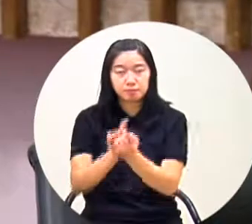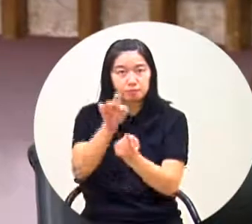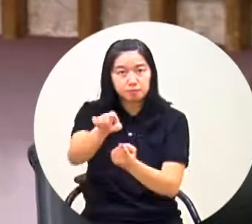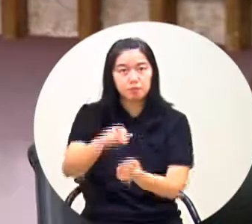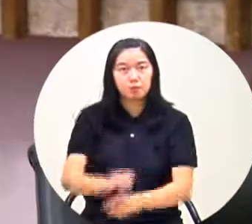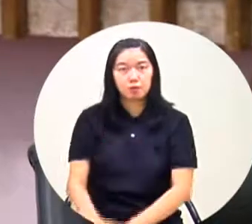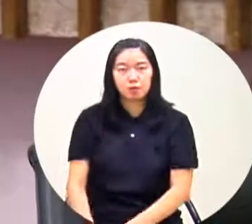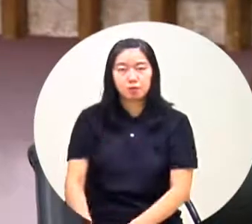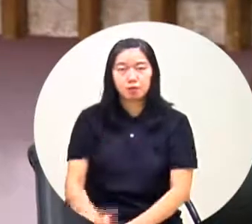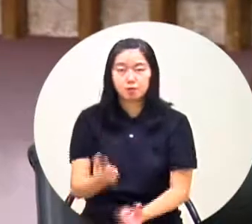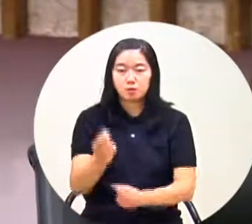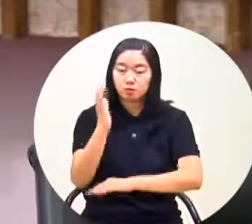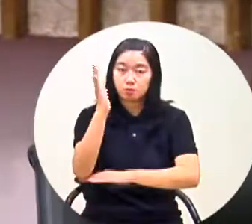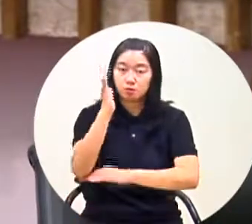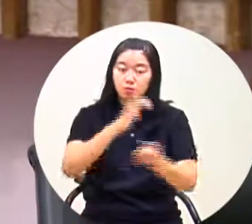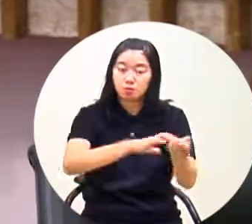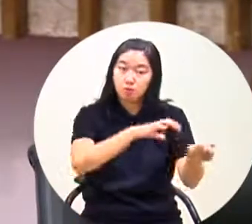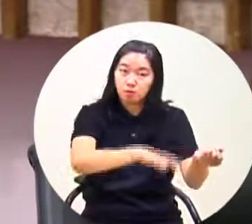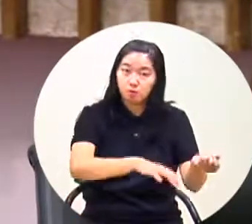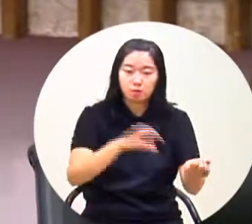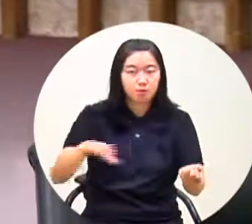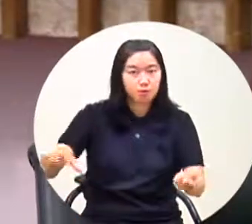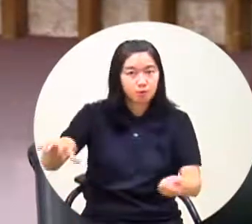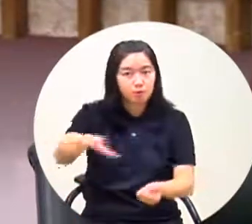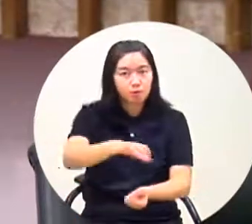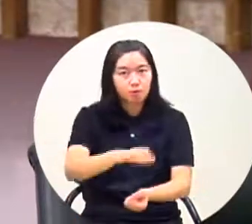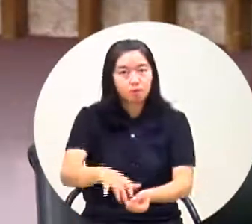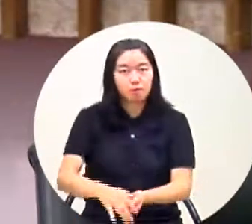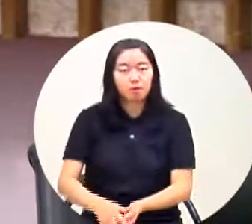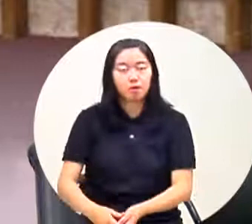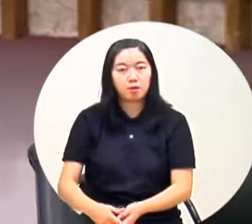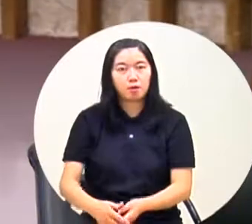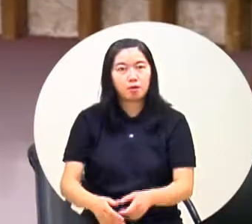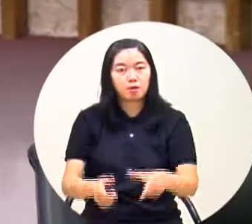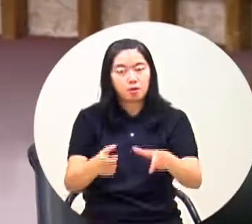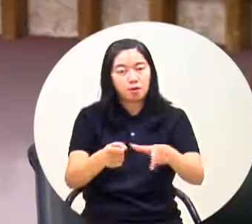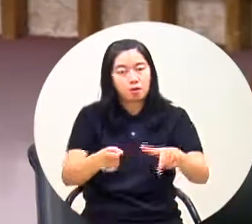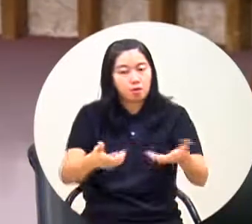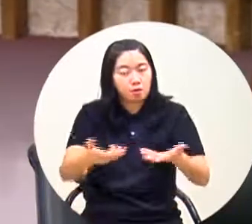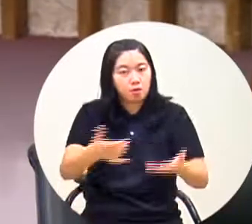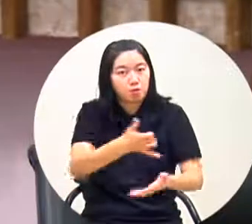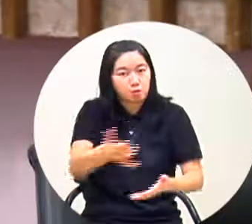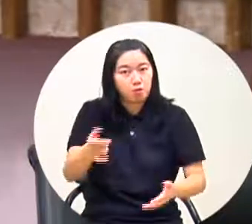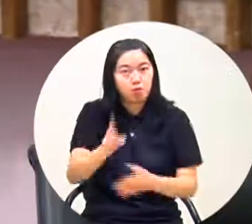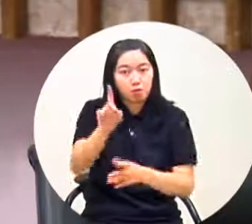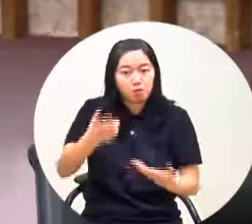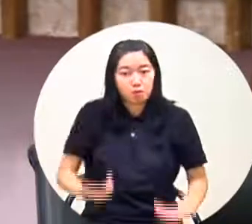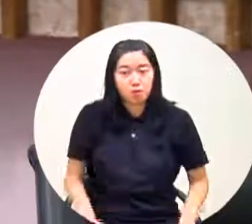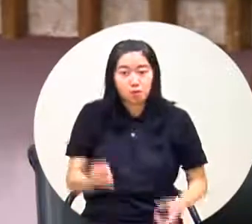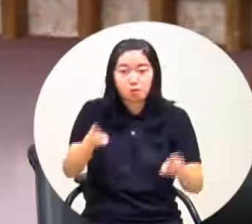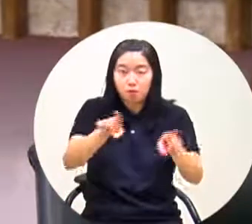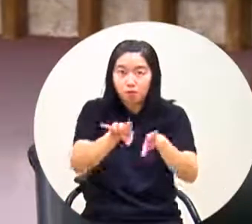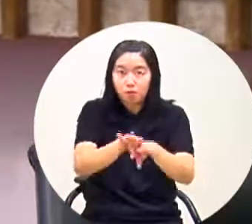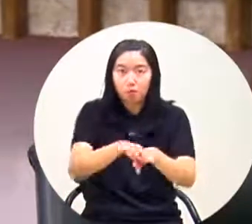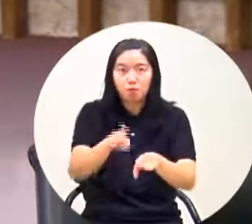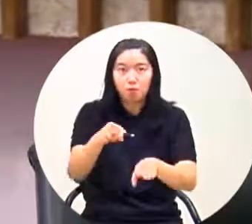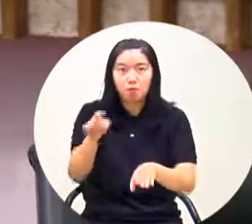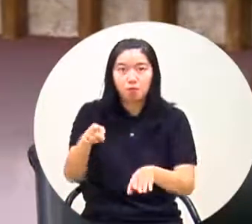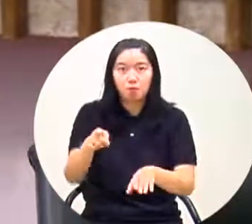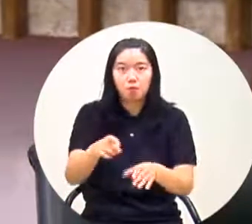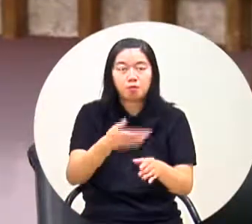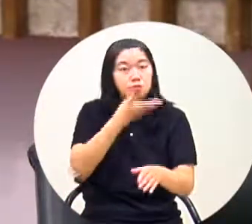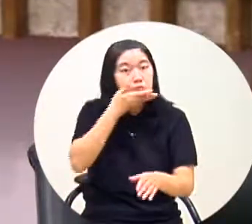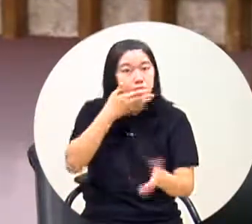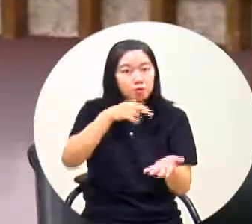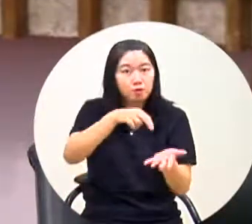病院啊，吼，这個、公家的伊这落公务员伊无受到一小的这冲击，但是私立病院就有这冲击，尤